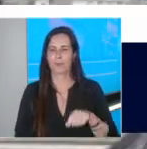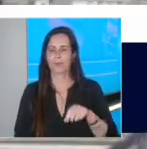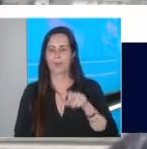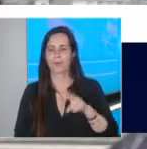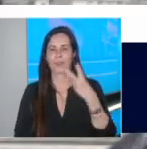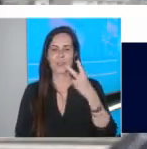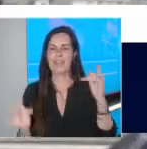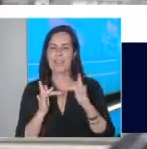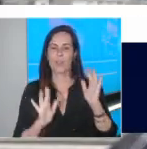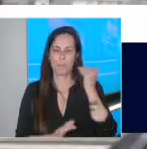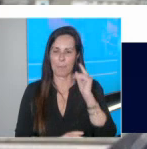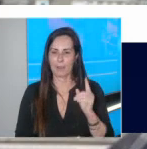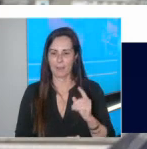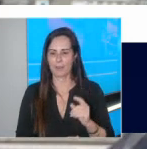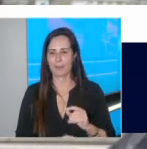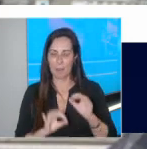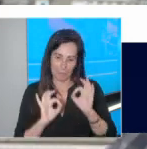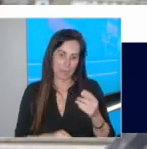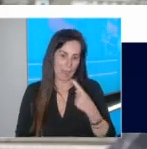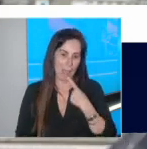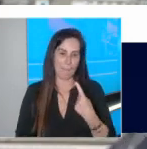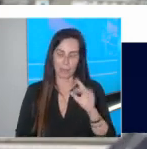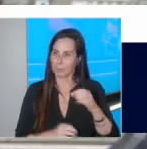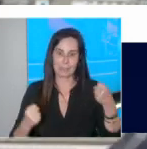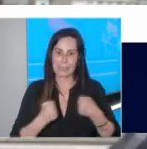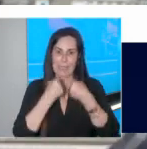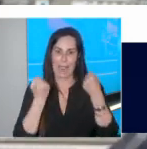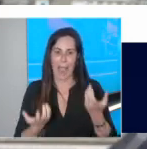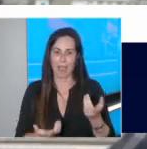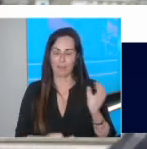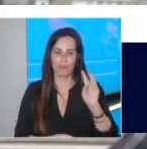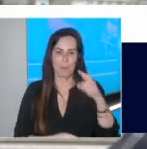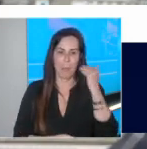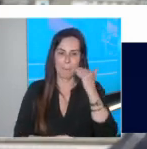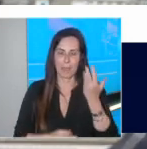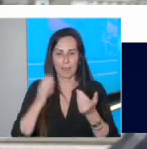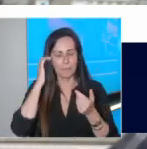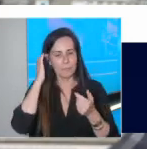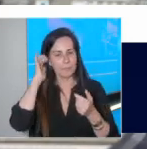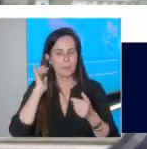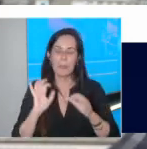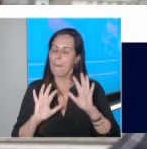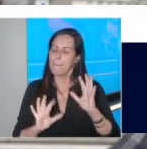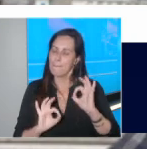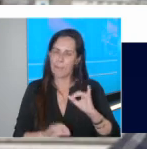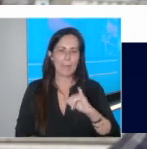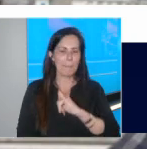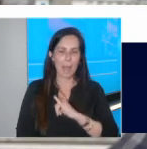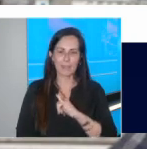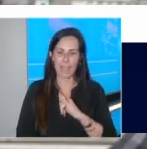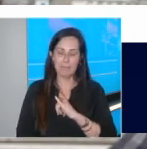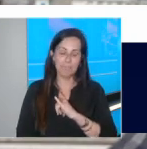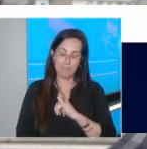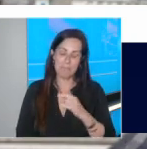אפשר ליישב. אז נגעת באמת באחת מהסתירות המהותיות של ארצות הברית. מה שמעניין באמת,